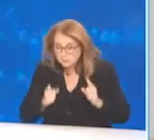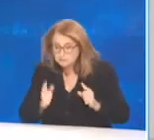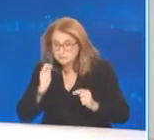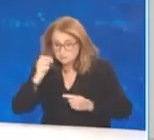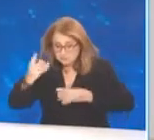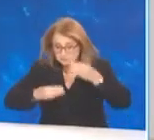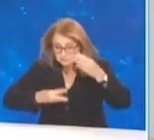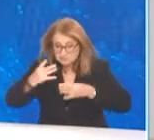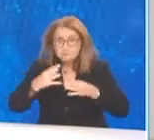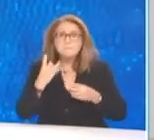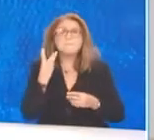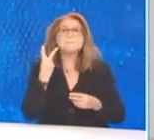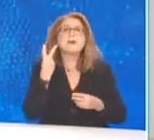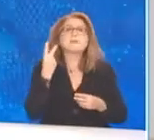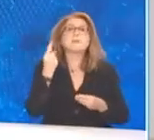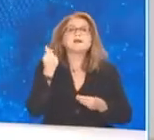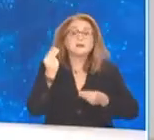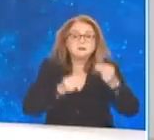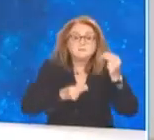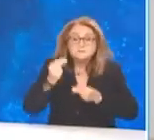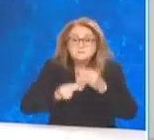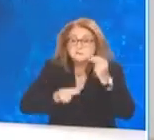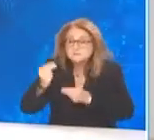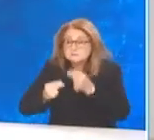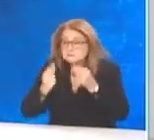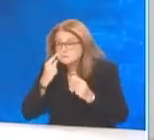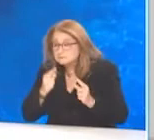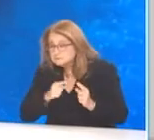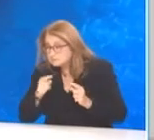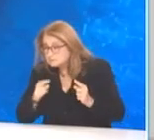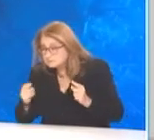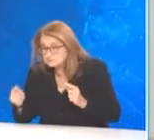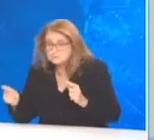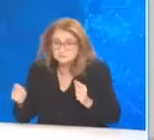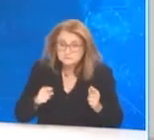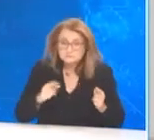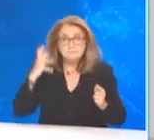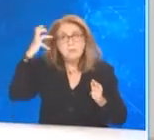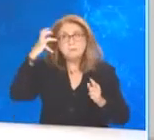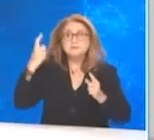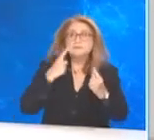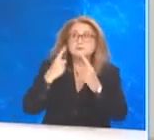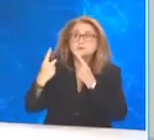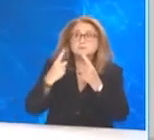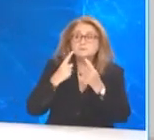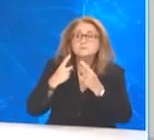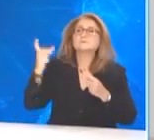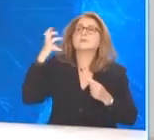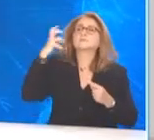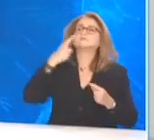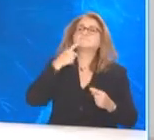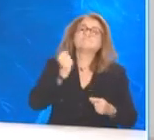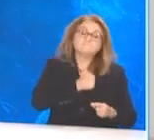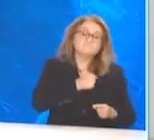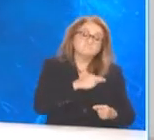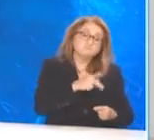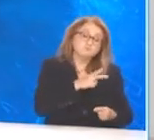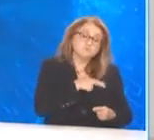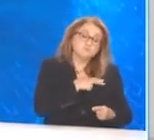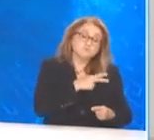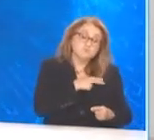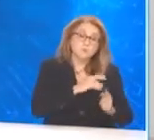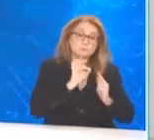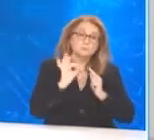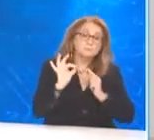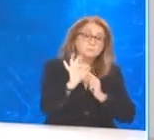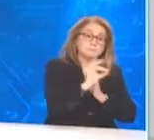αλγόριθμους και έρχονται οι ίδιοι επιστήμονες και μας λένε αποδείχθηκε ότι αυτό ήταν σωτήριο διότι αν είχαμε καθυστερήσει με βάση το ρο 0, το ρο